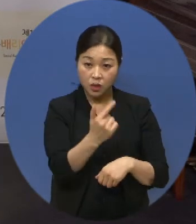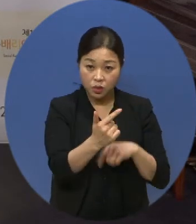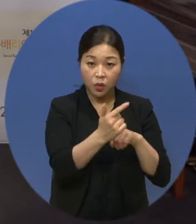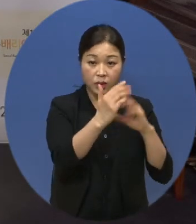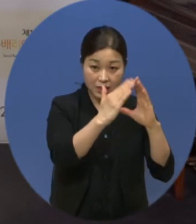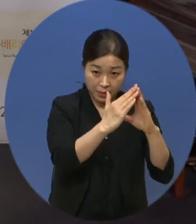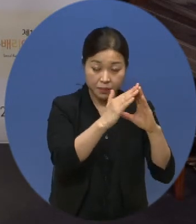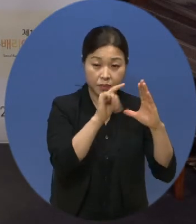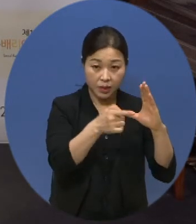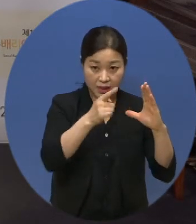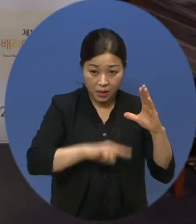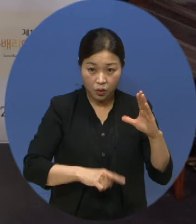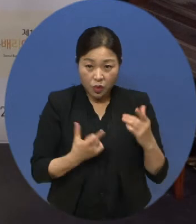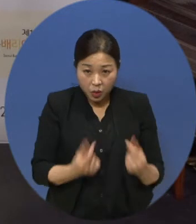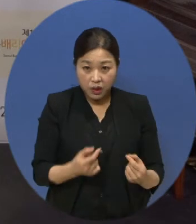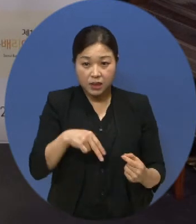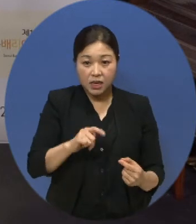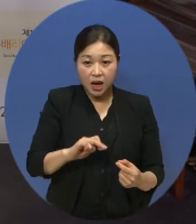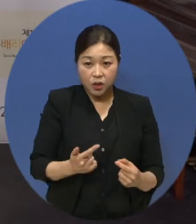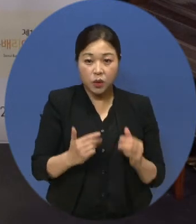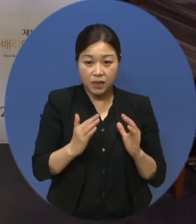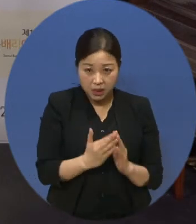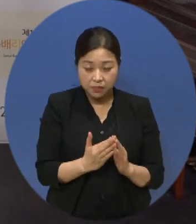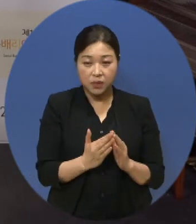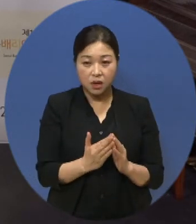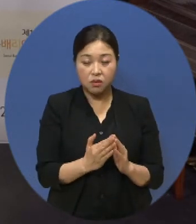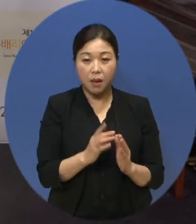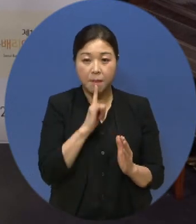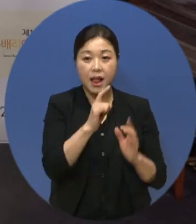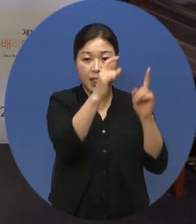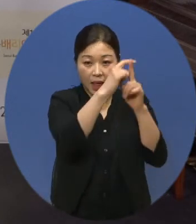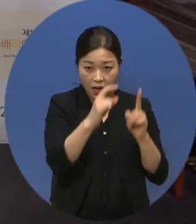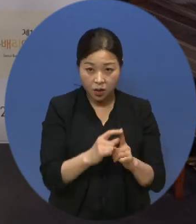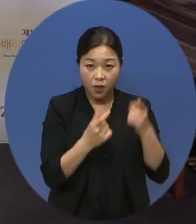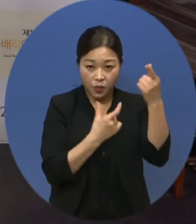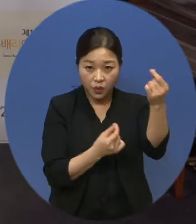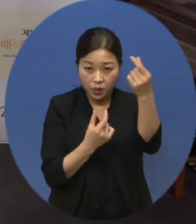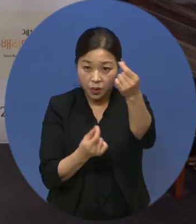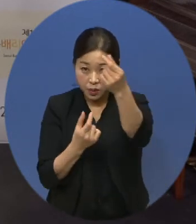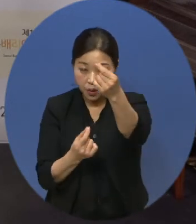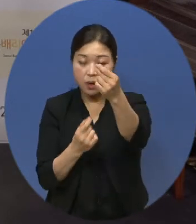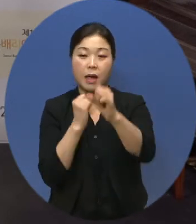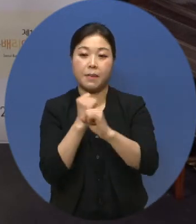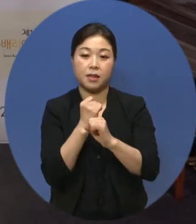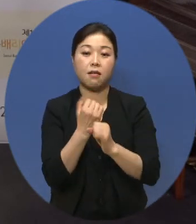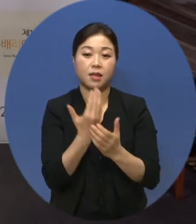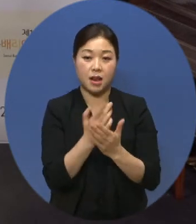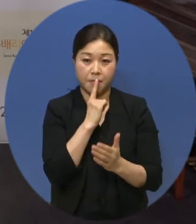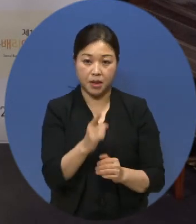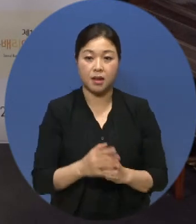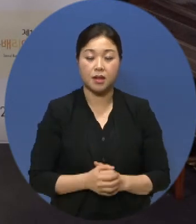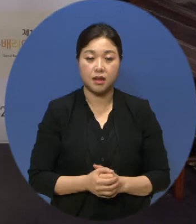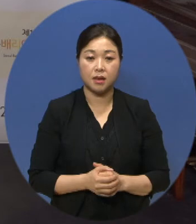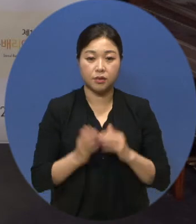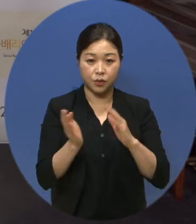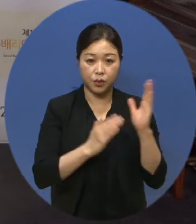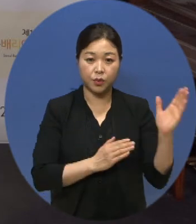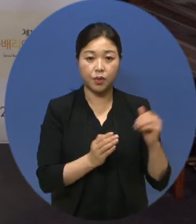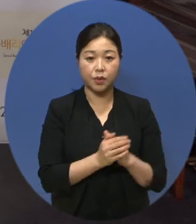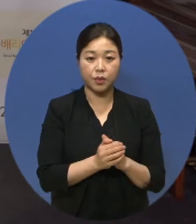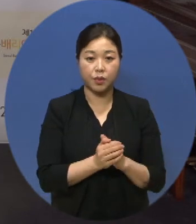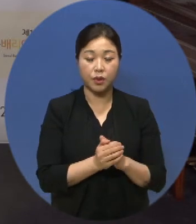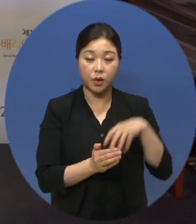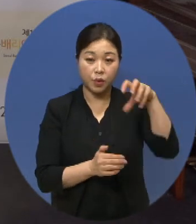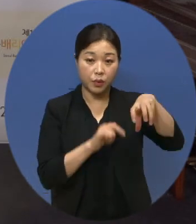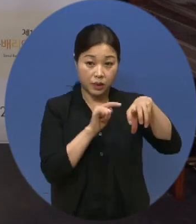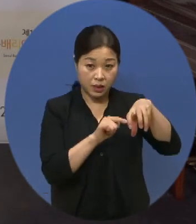사돈댁으로 해달라 뭐 이런 식으로 좀 그런 명칭을 통일하는 거에 좀 포커스를 맞췄고 그리고